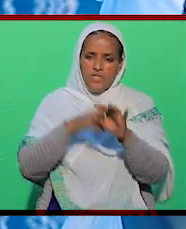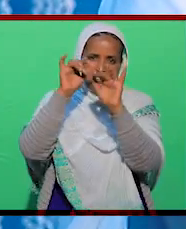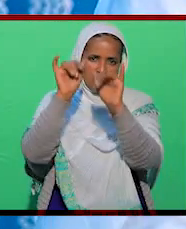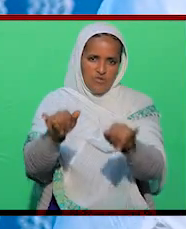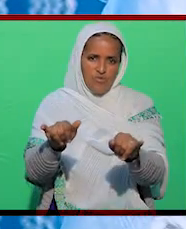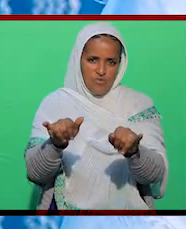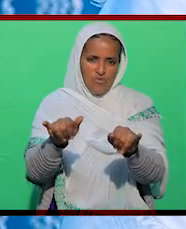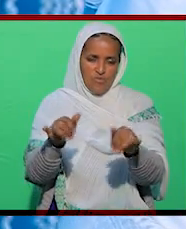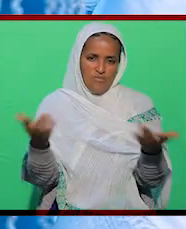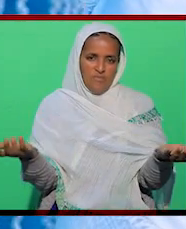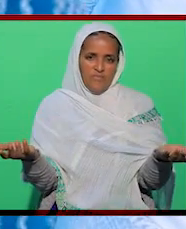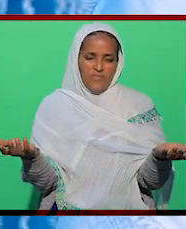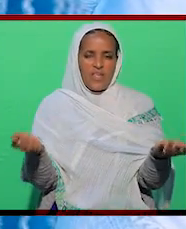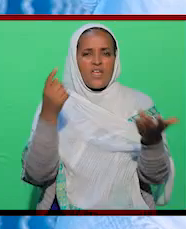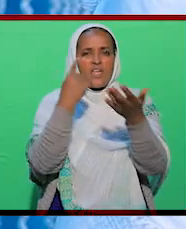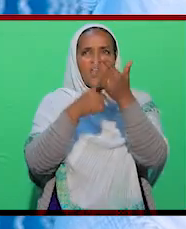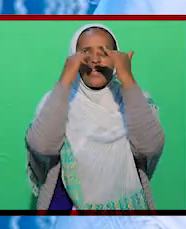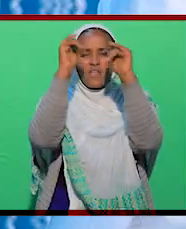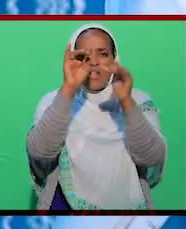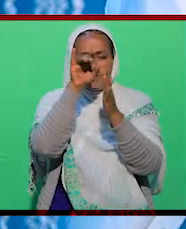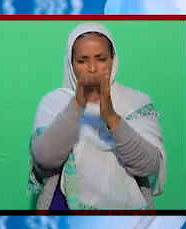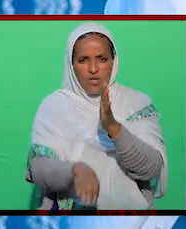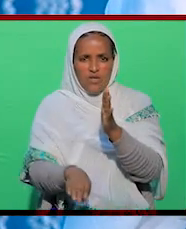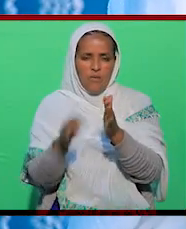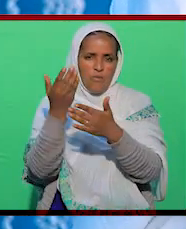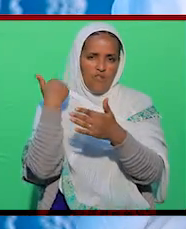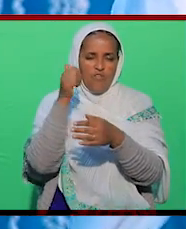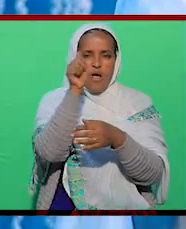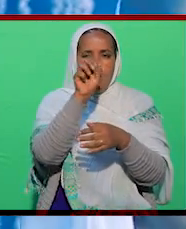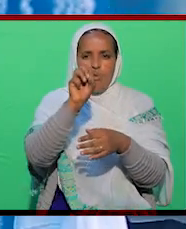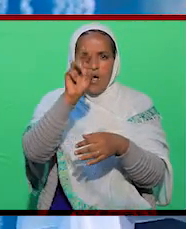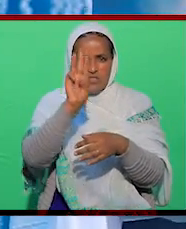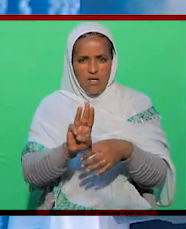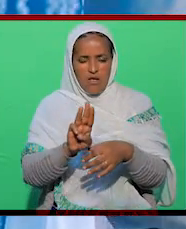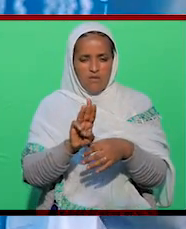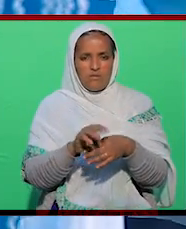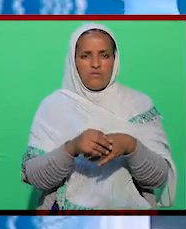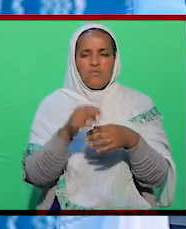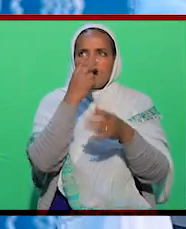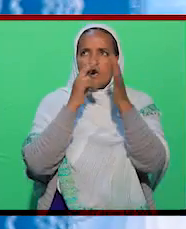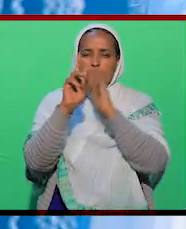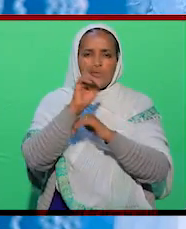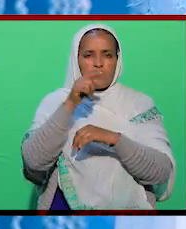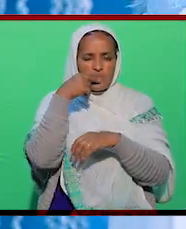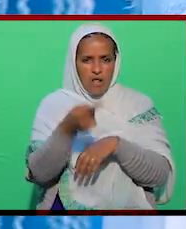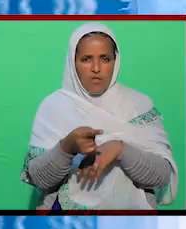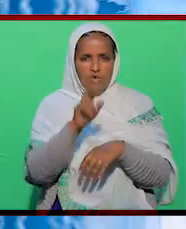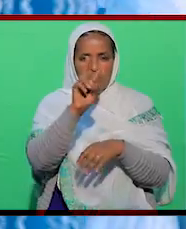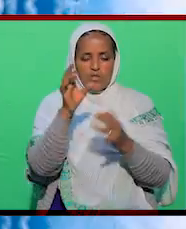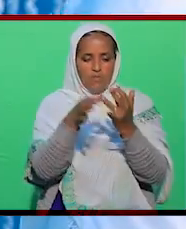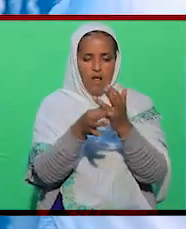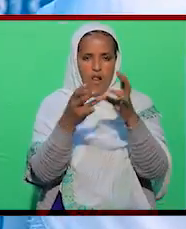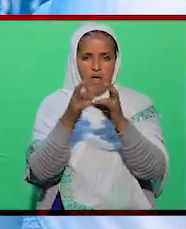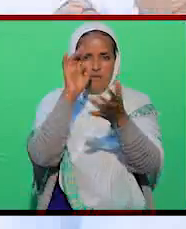አልገባም። የፓርላማ አባላት እንደዛ ናቸው። እንግዲህ እስካሁን ይህን ያህል በጣም የወረደ አሁን ባለፈው ወደ ሐዋሳ ሂጄ አንድ ሶኮልድ ነቢይ ምን